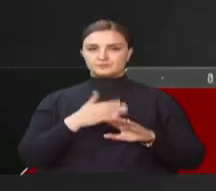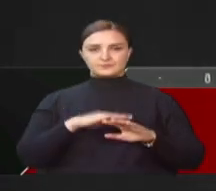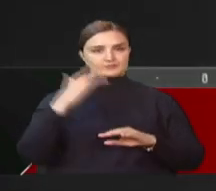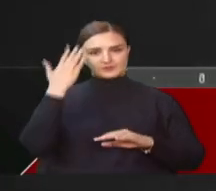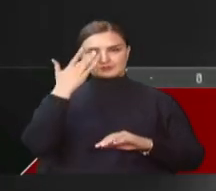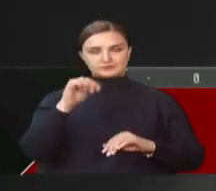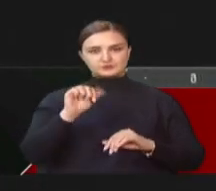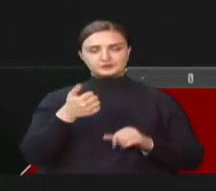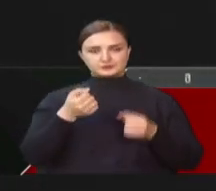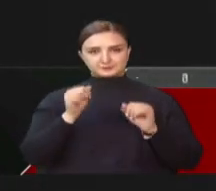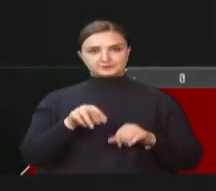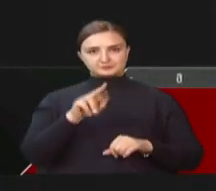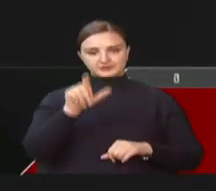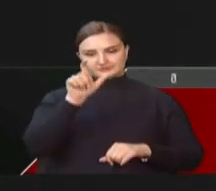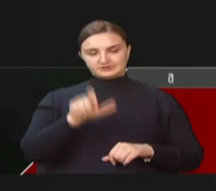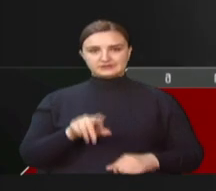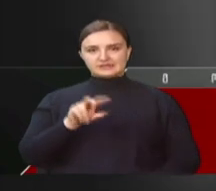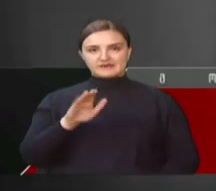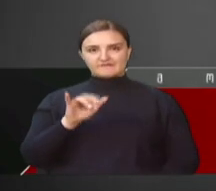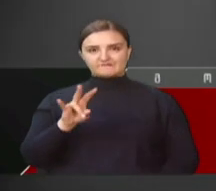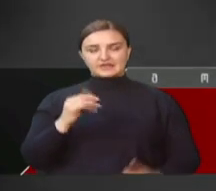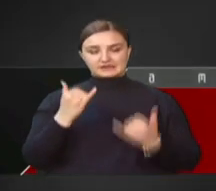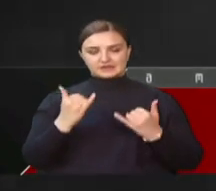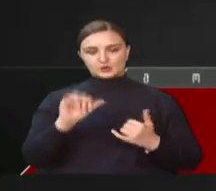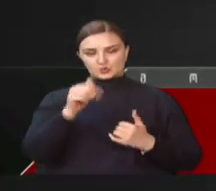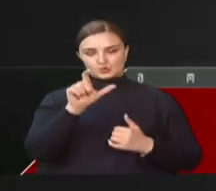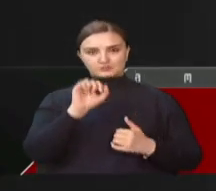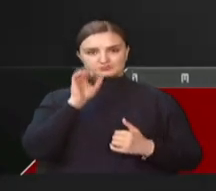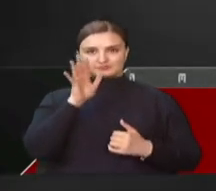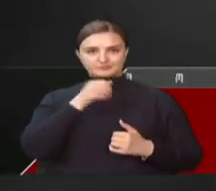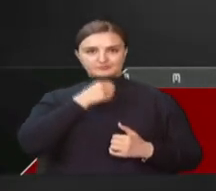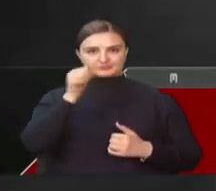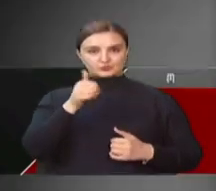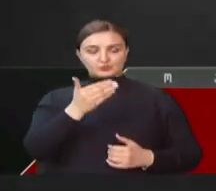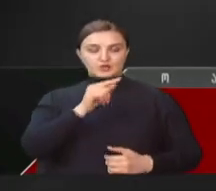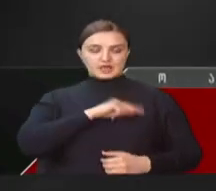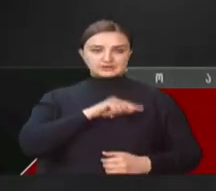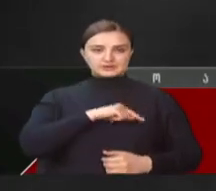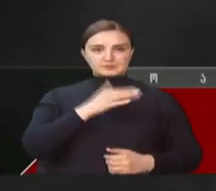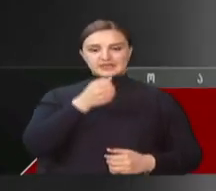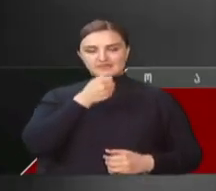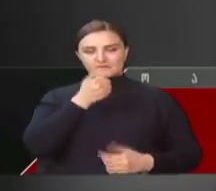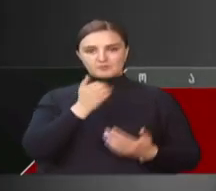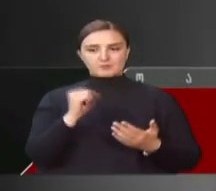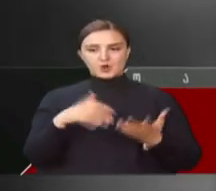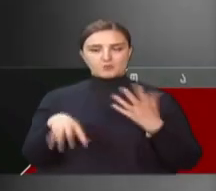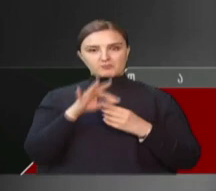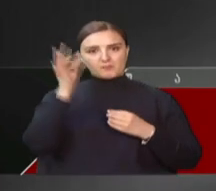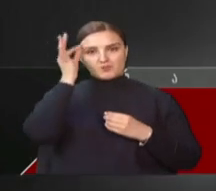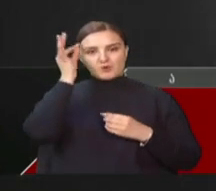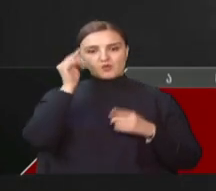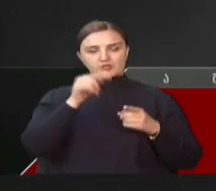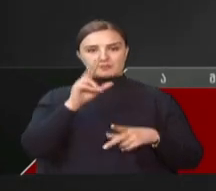წარმოიდგინე, როგორი შეიძლებოდა ყოფილიყო ლევან აბაშიძე დღეს, თუმცა მისი ინტერვიუების ხასიათის და მეგობრების მოგონებების